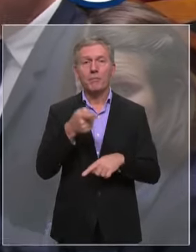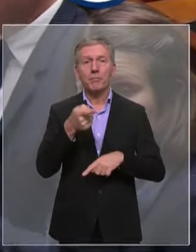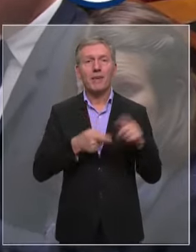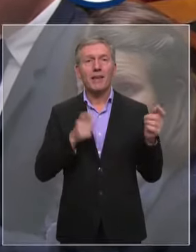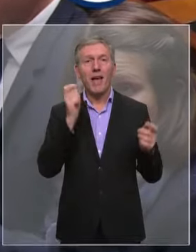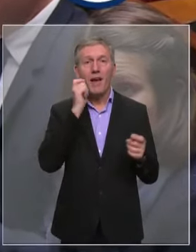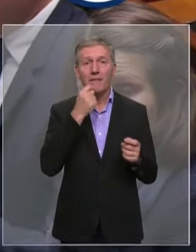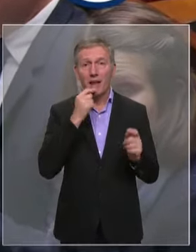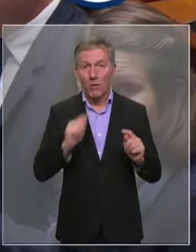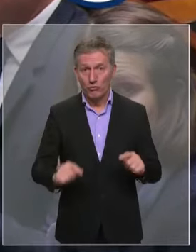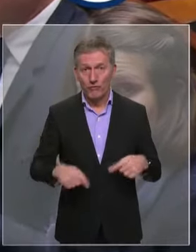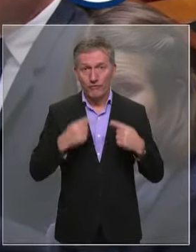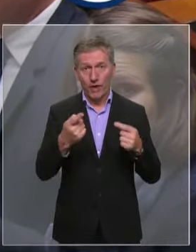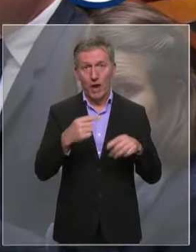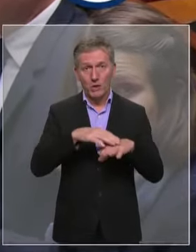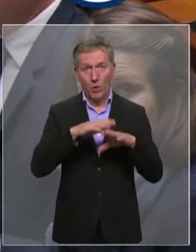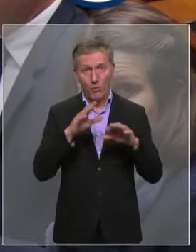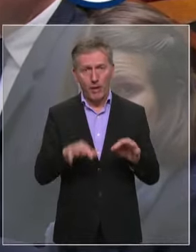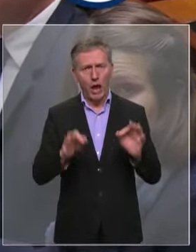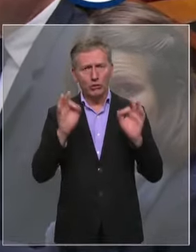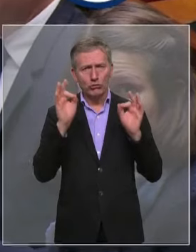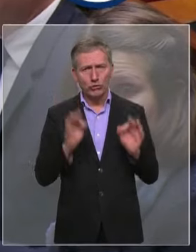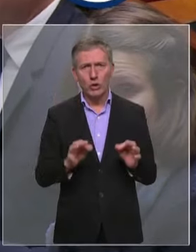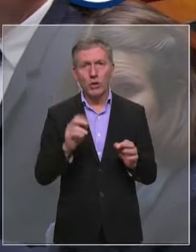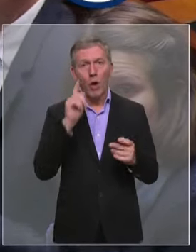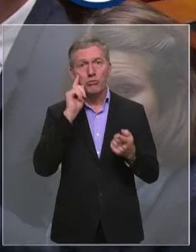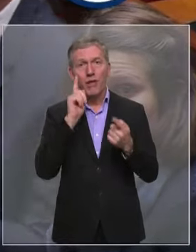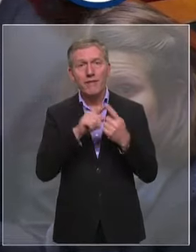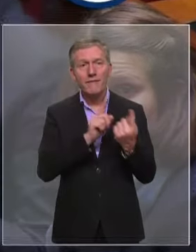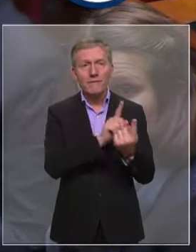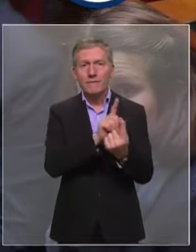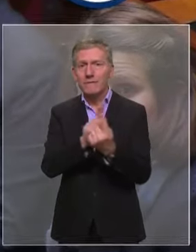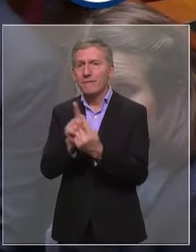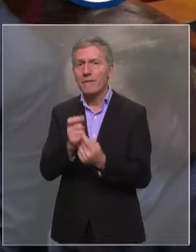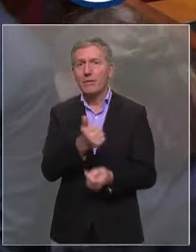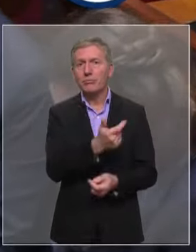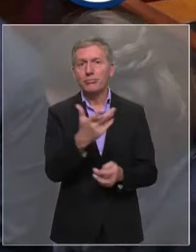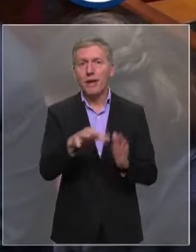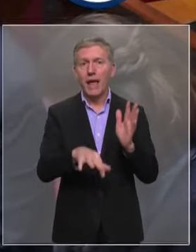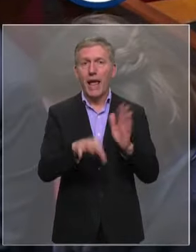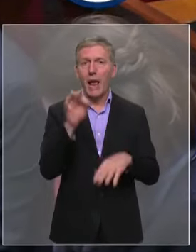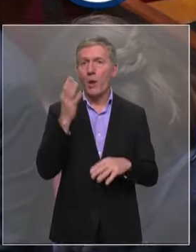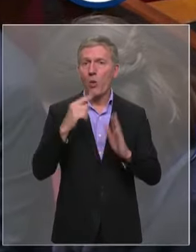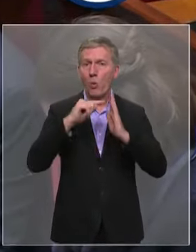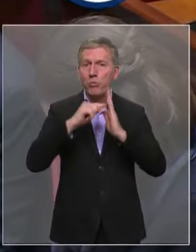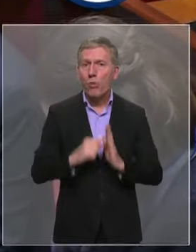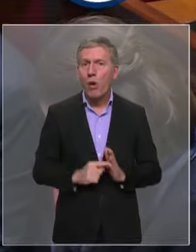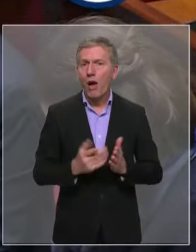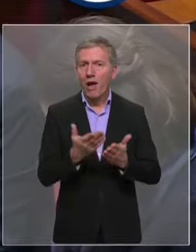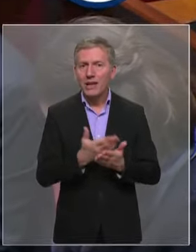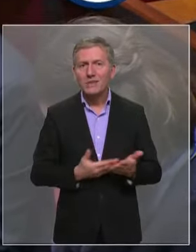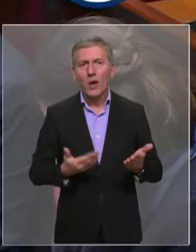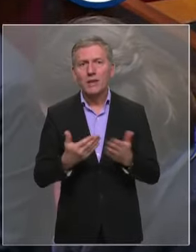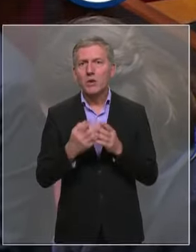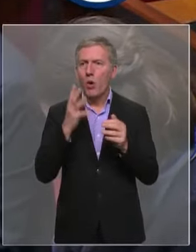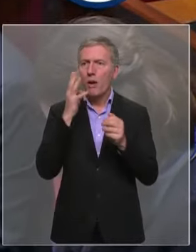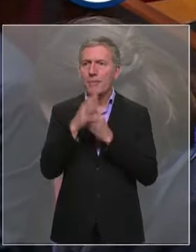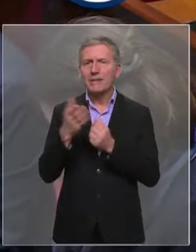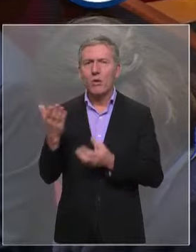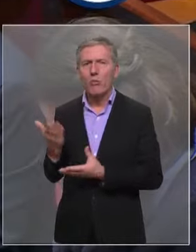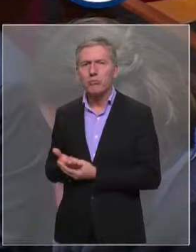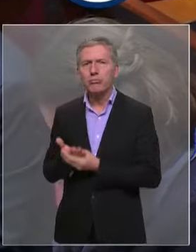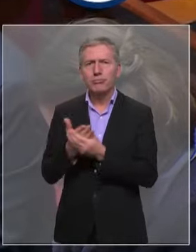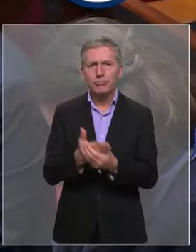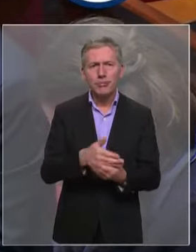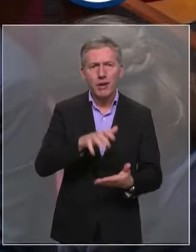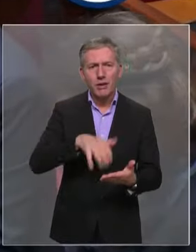je me rendrai sur place précisément pour aller à la rencontre des élus et pour faire le point à la fois sur la mission qui vient de rendre ses conclusions,